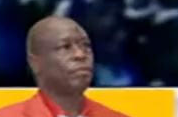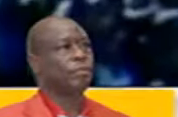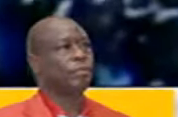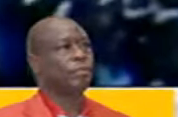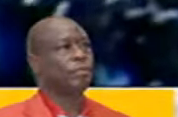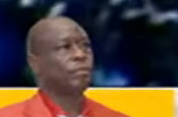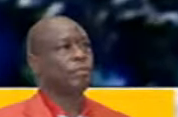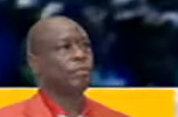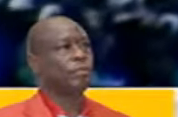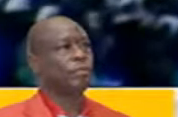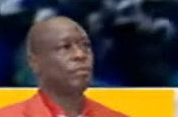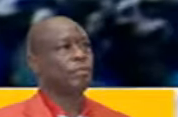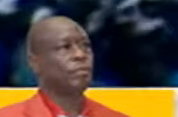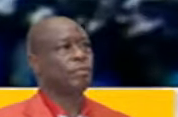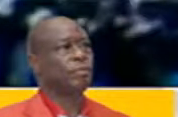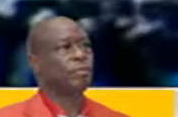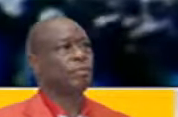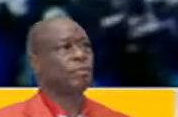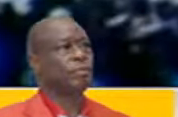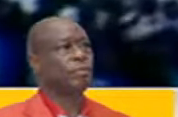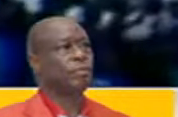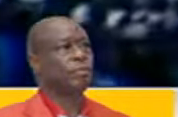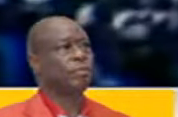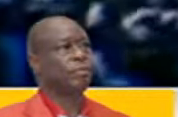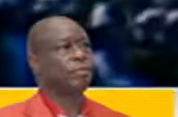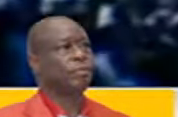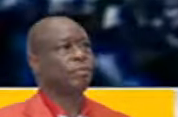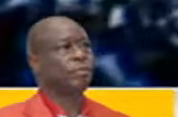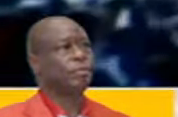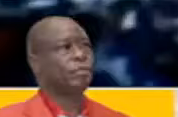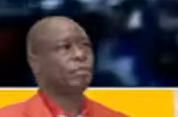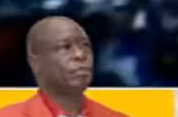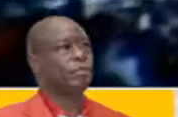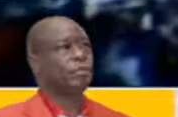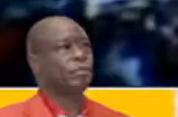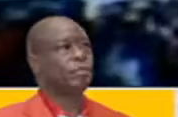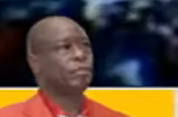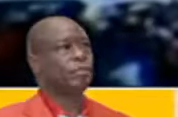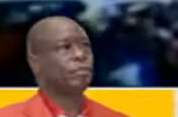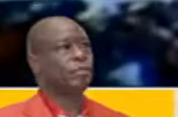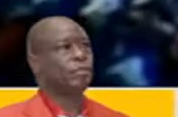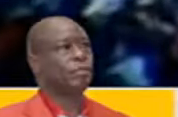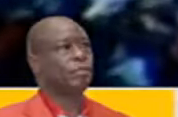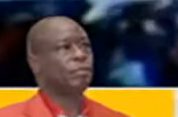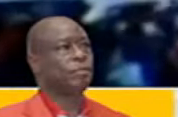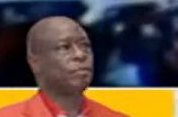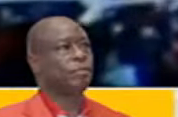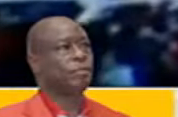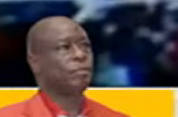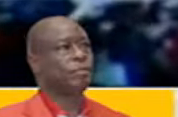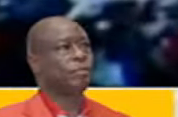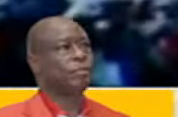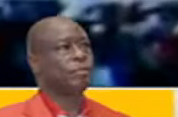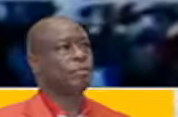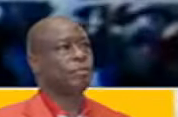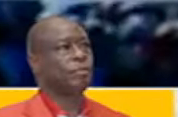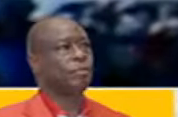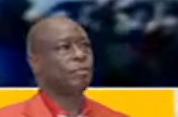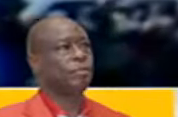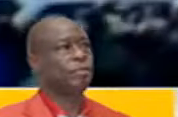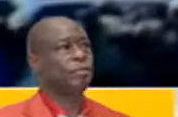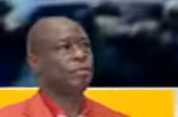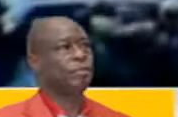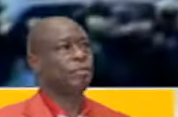minutes, because of time. Mimi ningetaka, wale watu ambaye walipata shida, hii ya